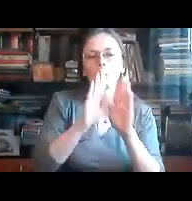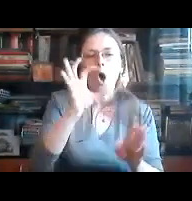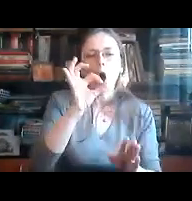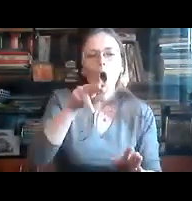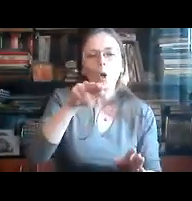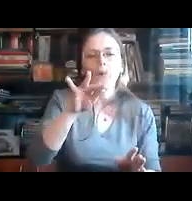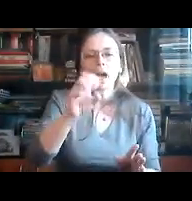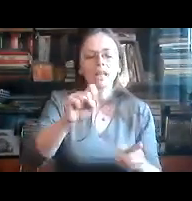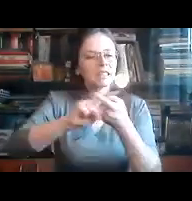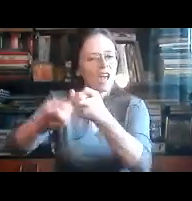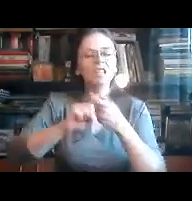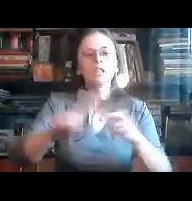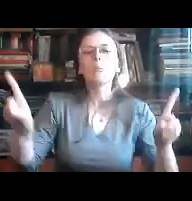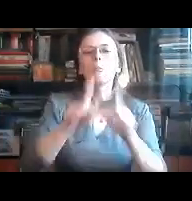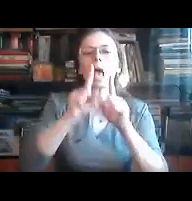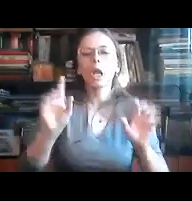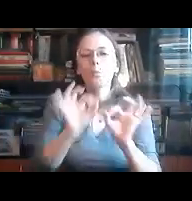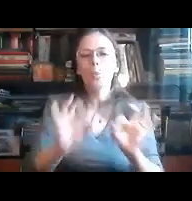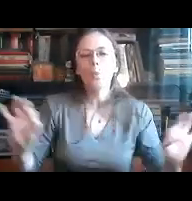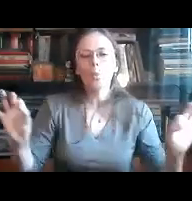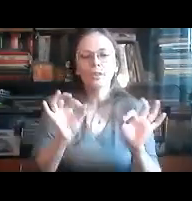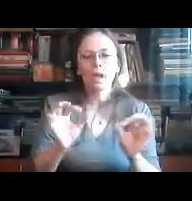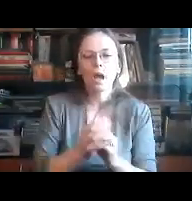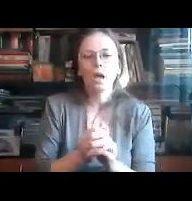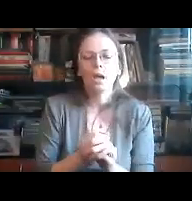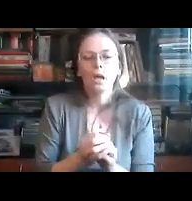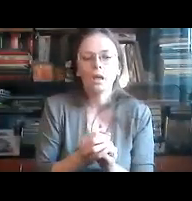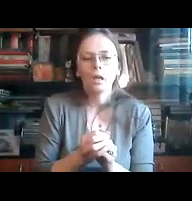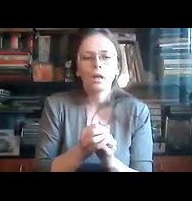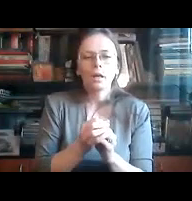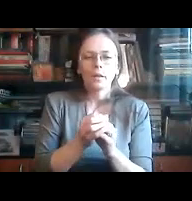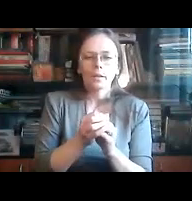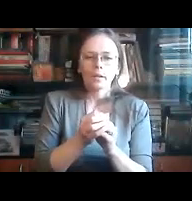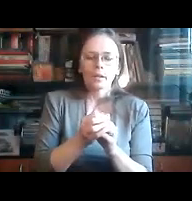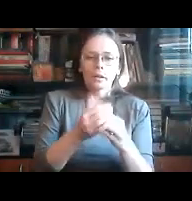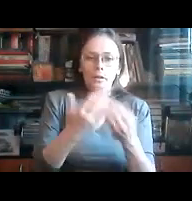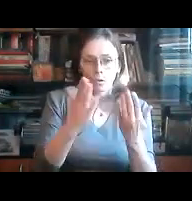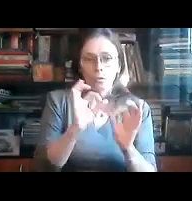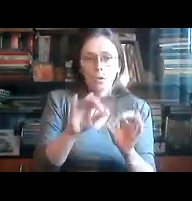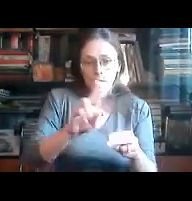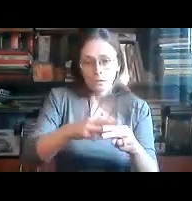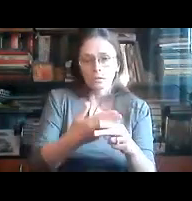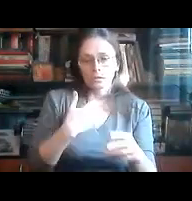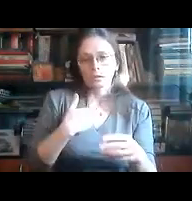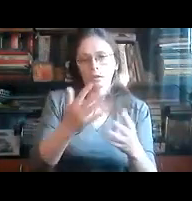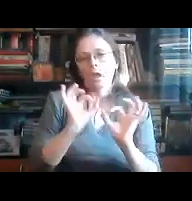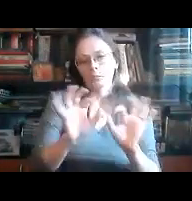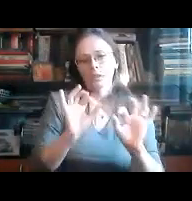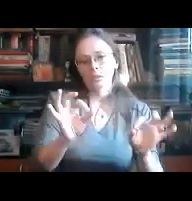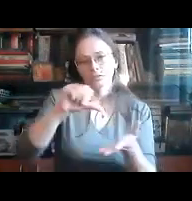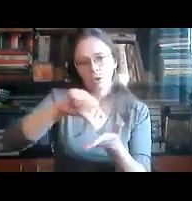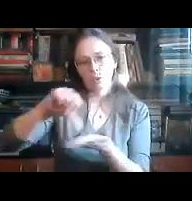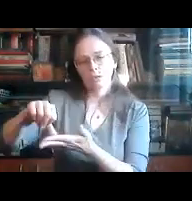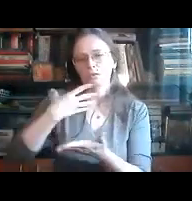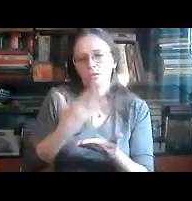Так, Света, ну вот если так вот тезисно я высказался. Да, спасибо. Спасибо.